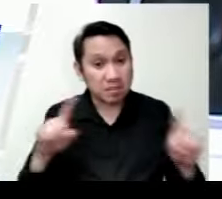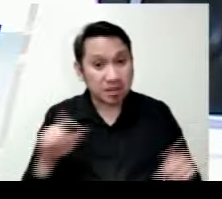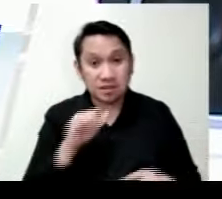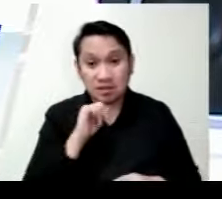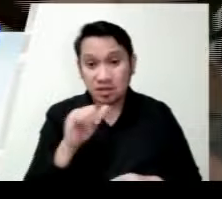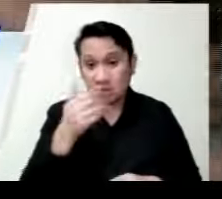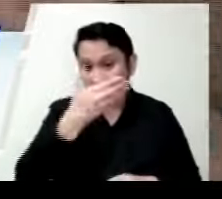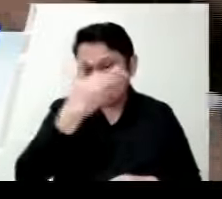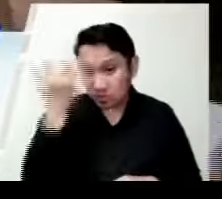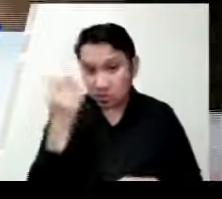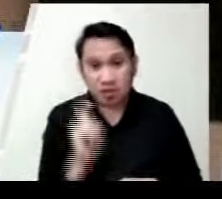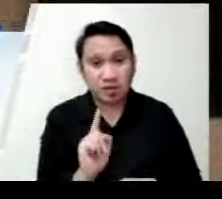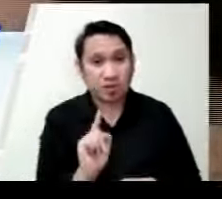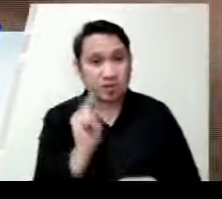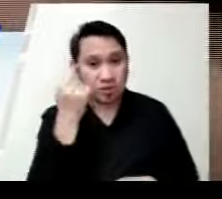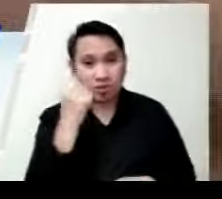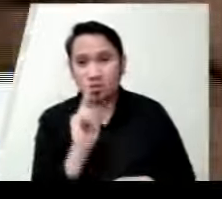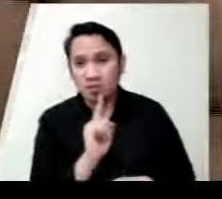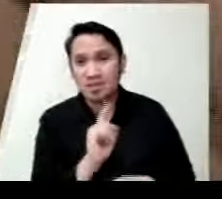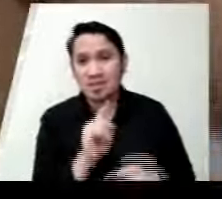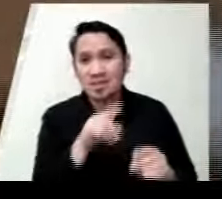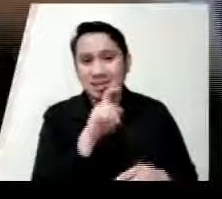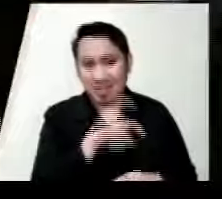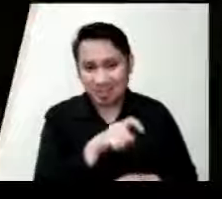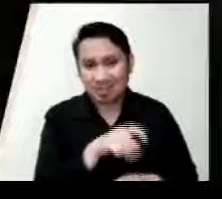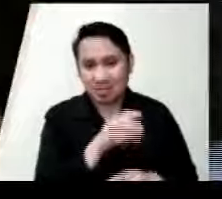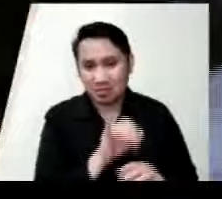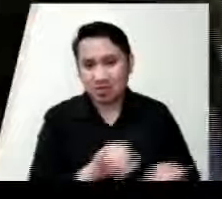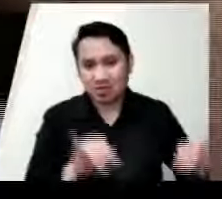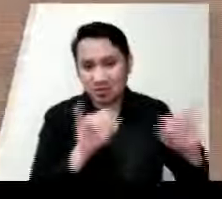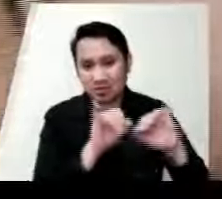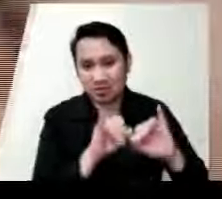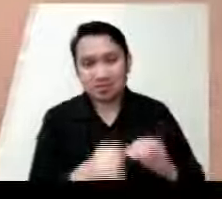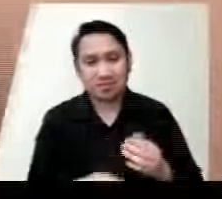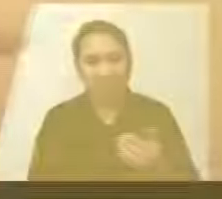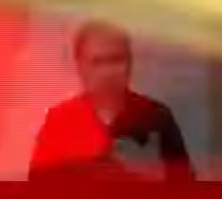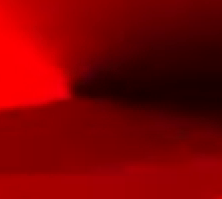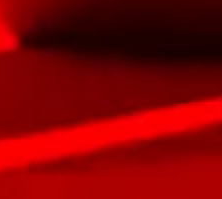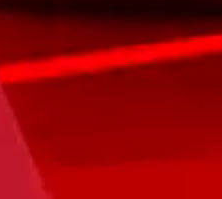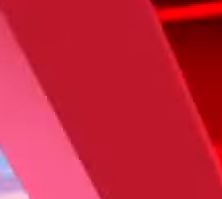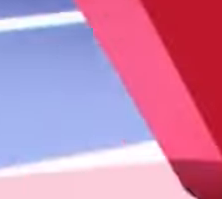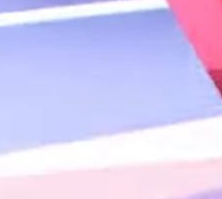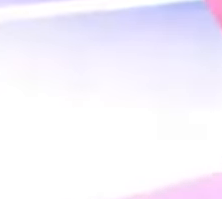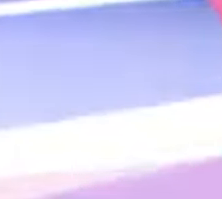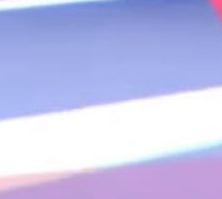unahin mo yung necessities. Aubrey Carampel, updated to Showbiz Happenings.